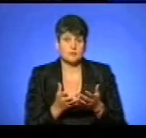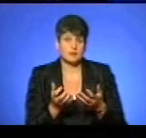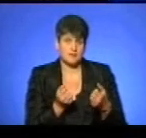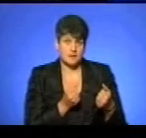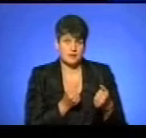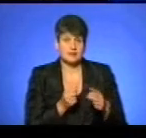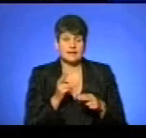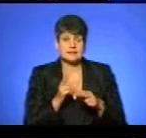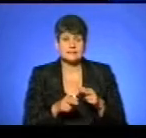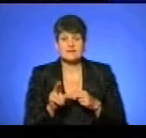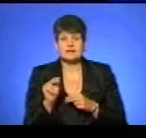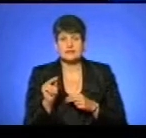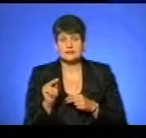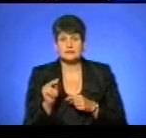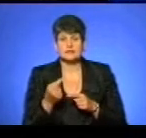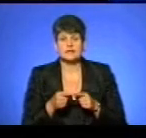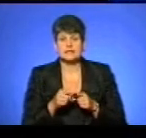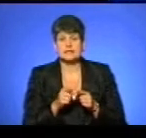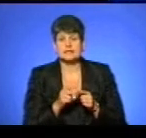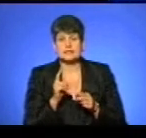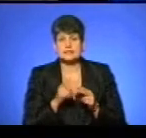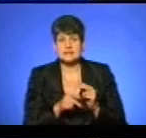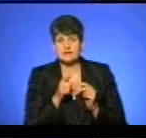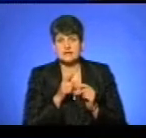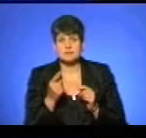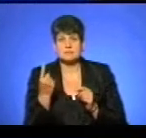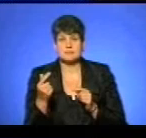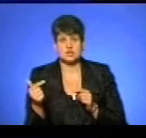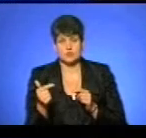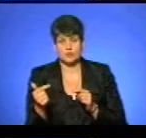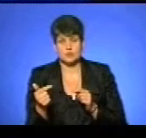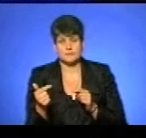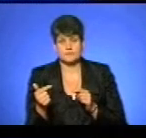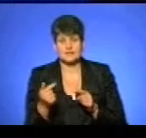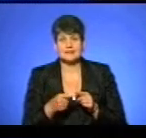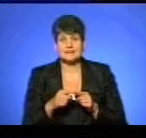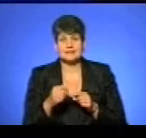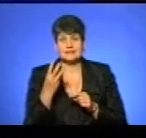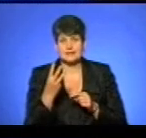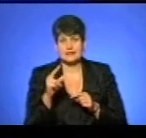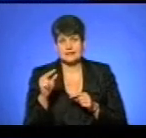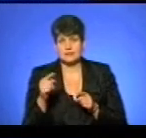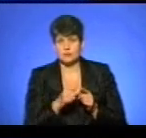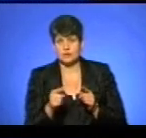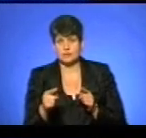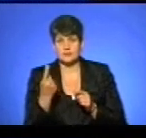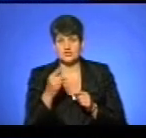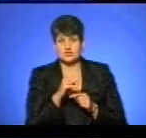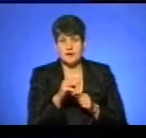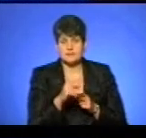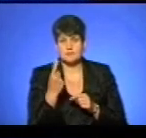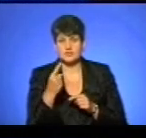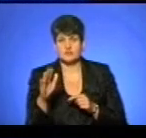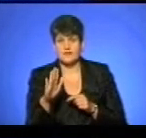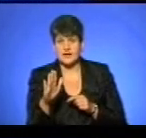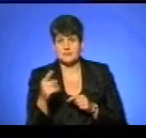приймаємо. Кінцева дата, знову ж таки, кінцевий термін в поточному році – це 1 грудня. Тобто це три дати протягом року. 1 травня, 1